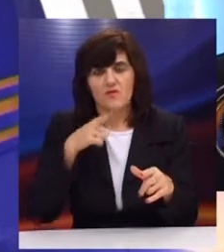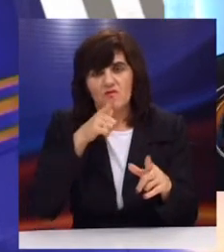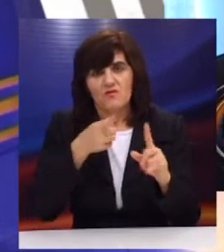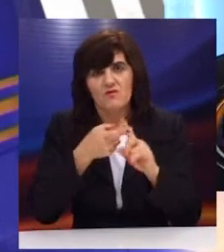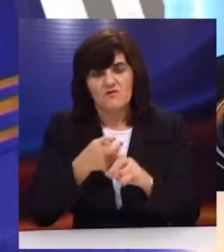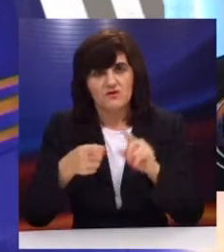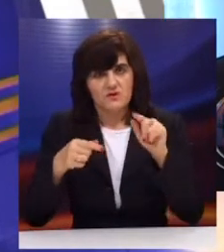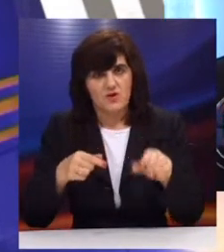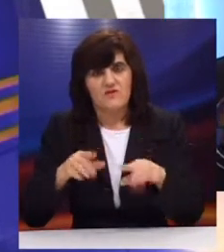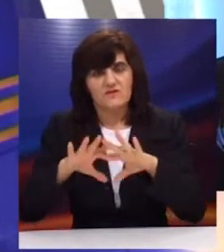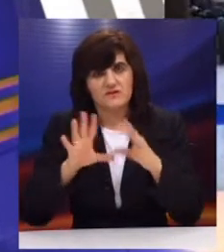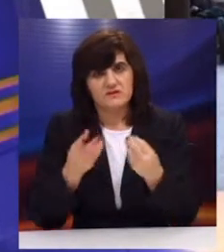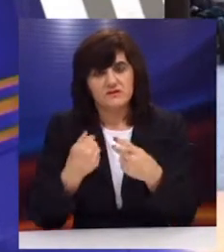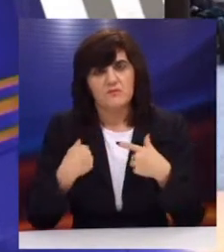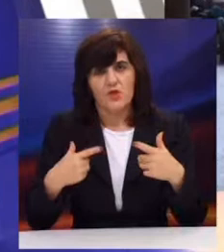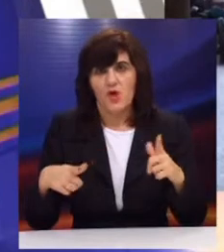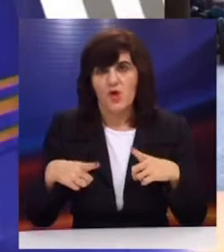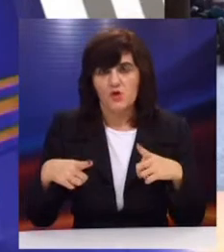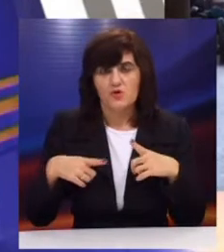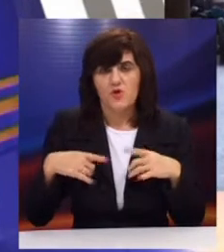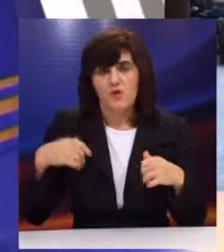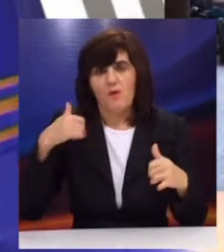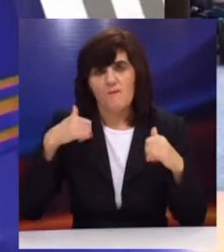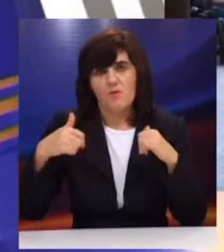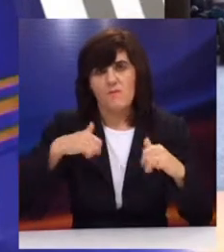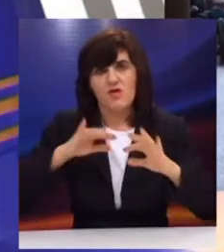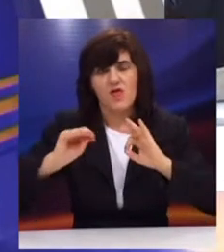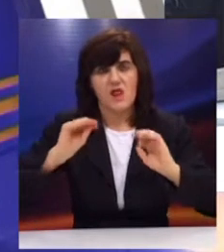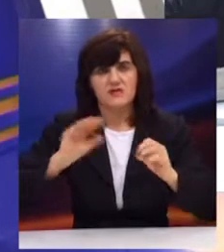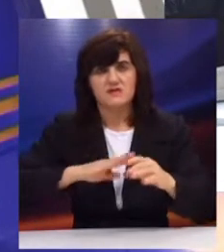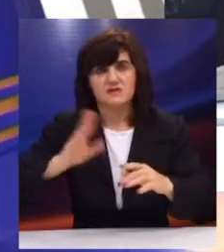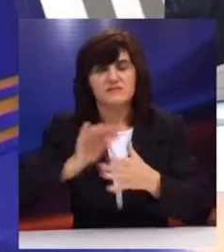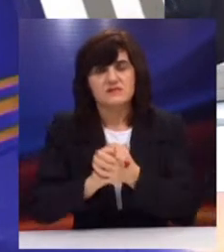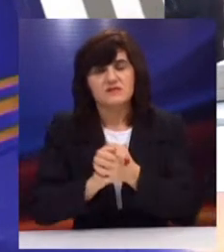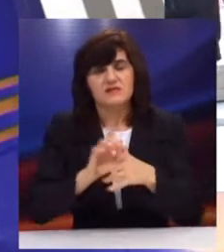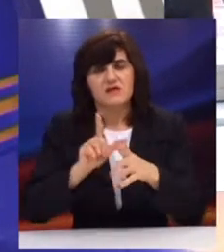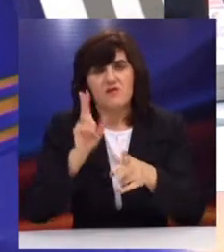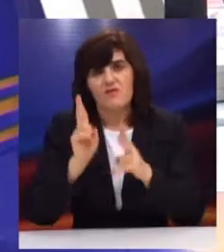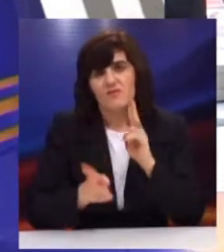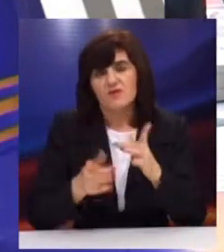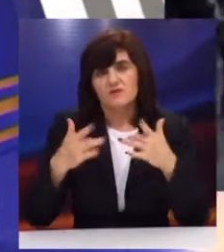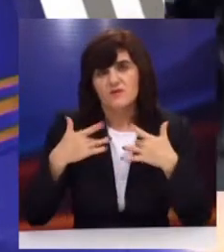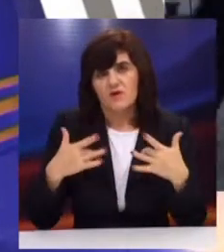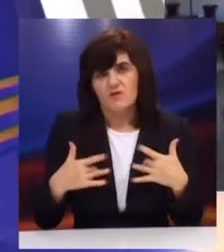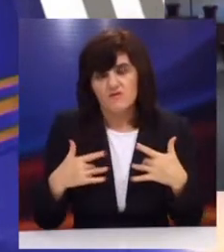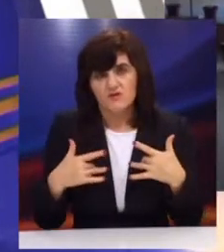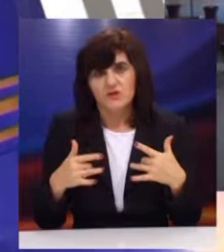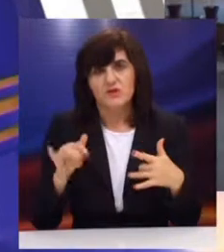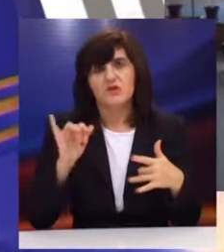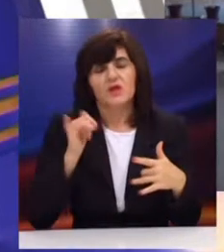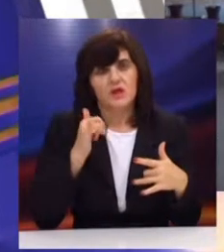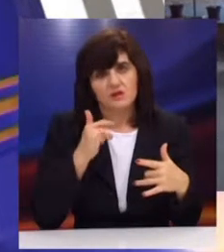U okviru ove saradnje očekujemo mobilnost između studenta i saradnika i nastavnika,